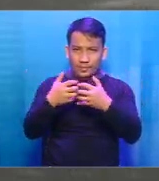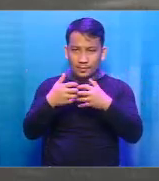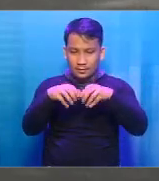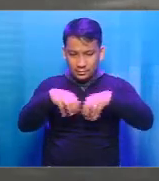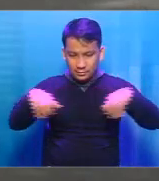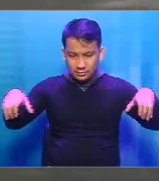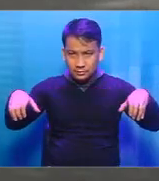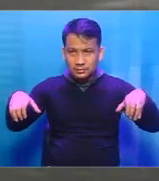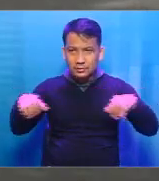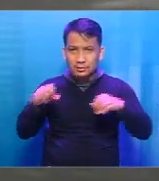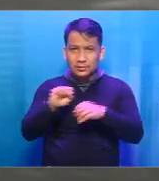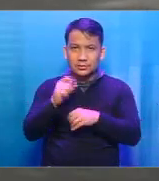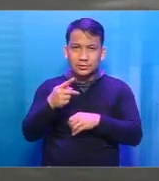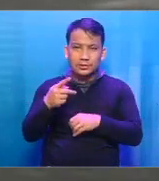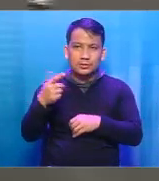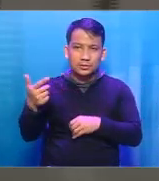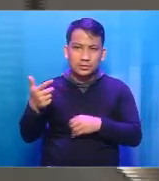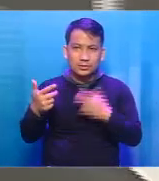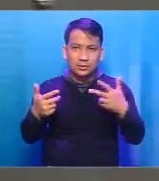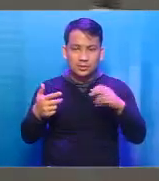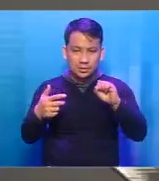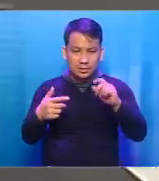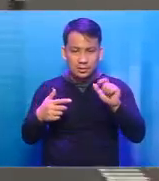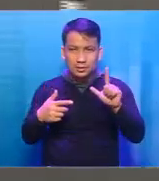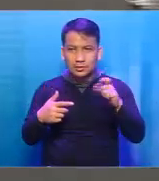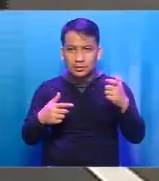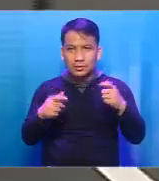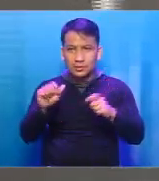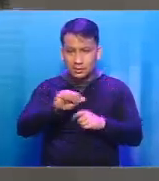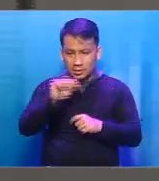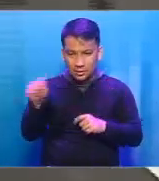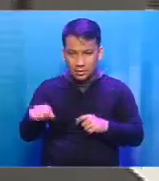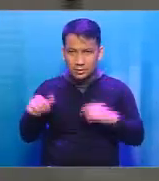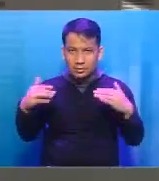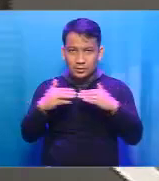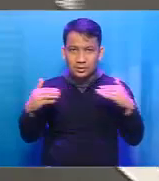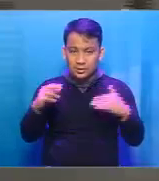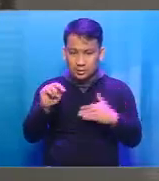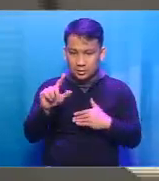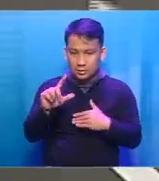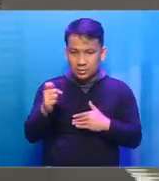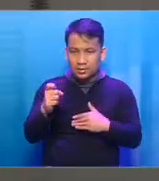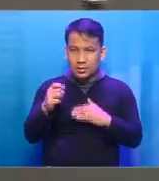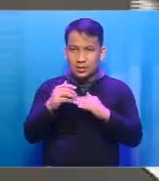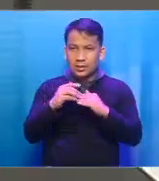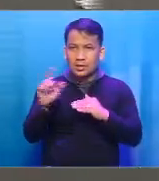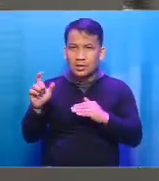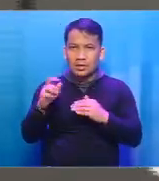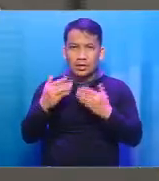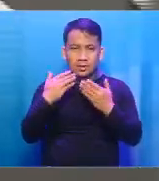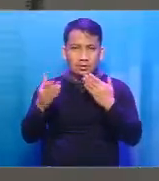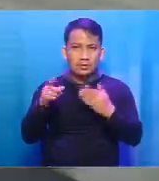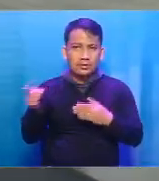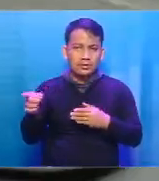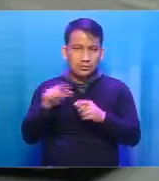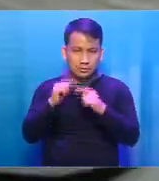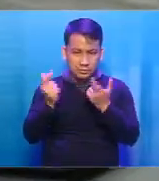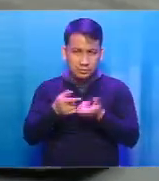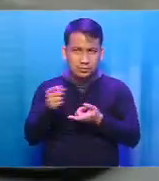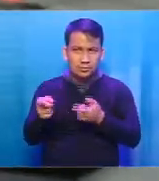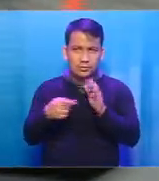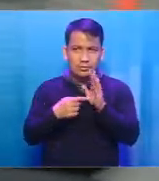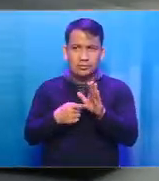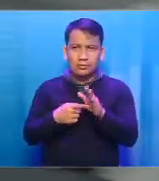na ngayon ng Stage 3 ang SLEX mula Alabang hanggang sa NLEX sa Balintawak. Nagpasaring naman ang Pangulo sa